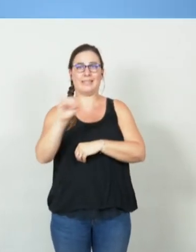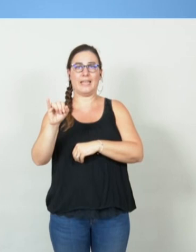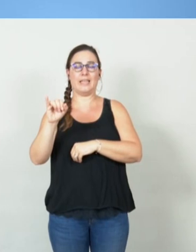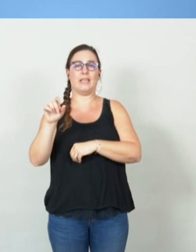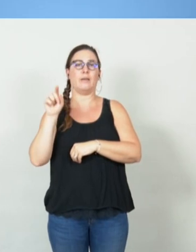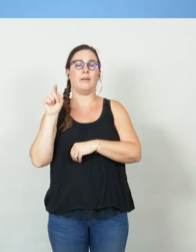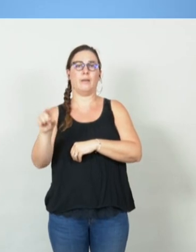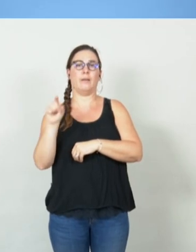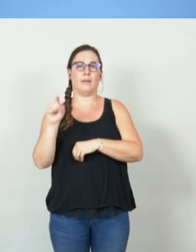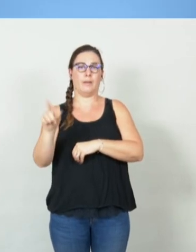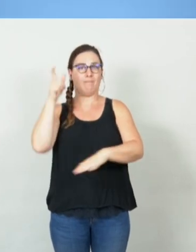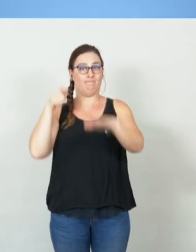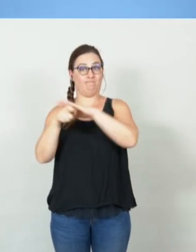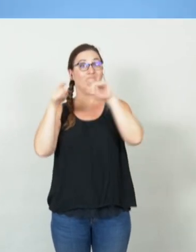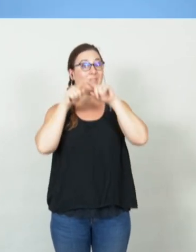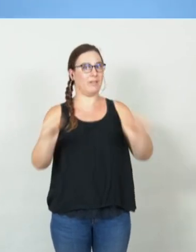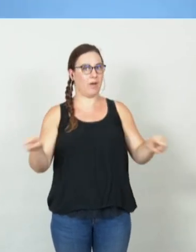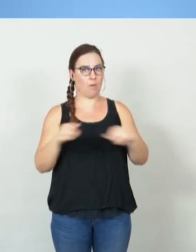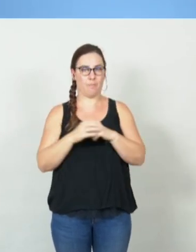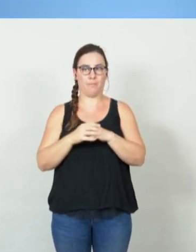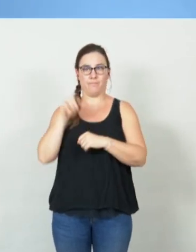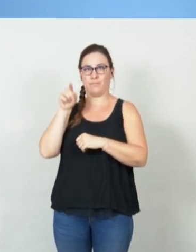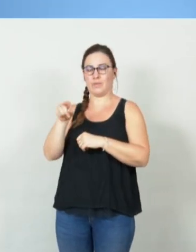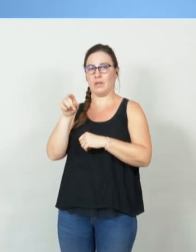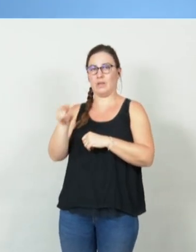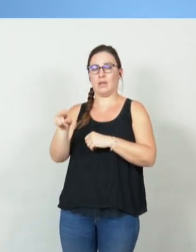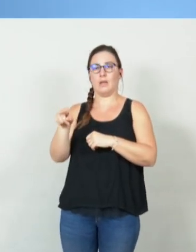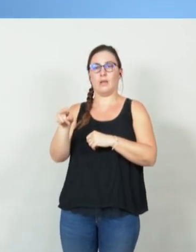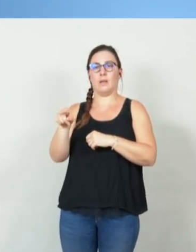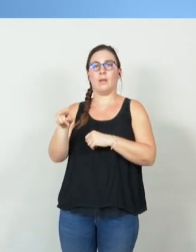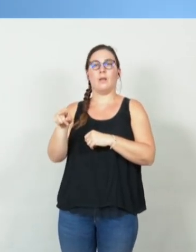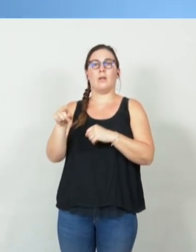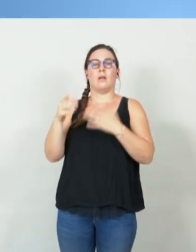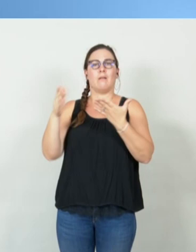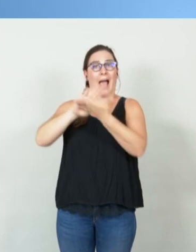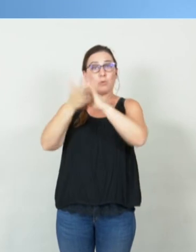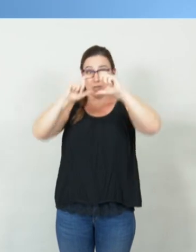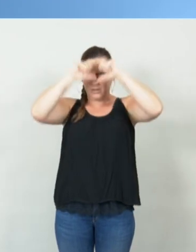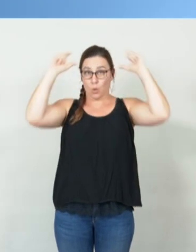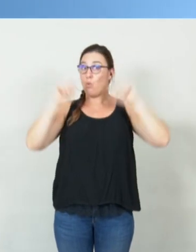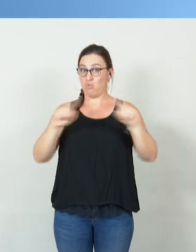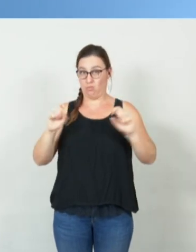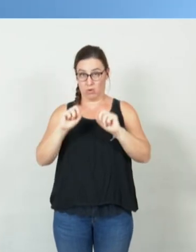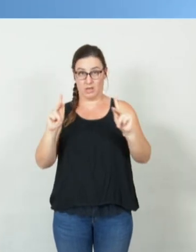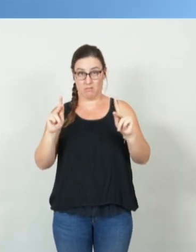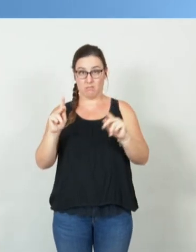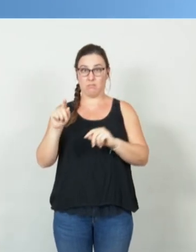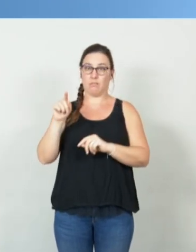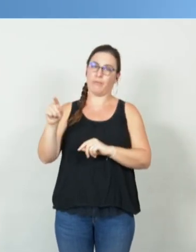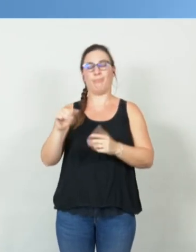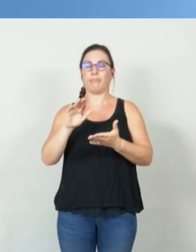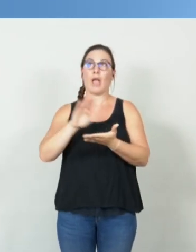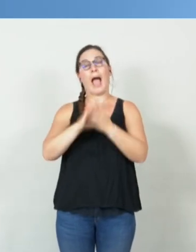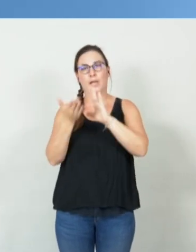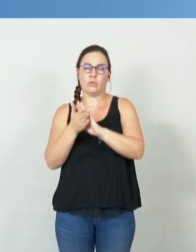indépendants c'est pas la même chose les conseils consultatifs indépendants ne sont pas des associations d'accord ce sont des associations